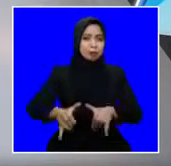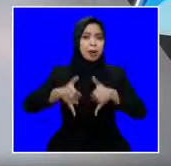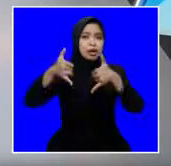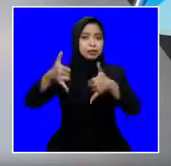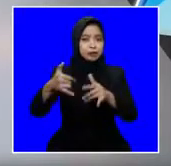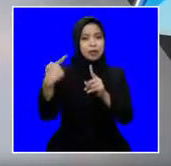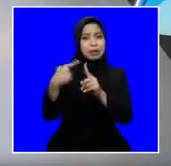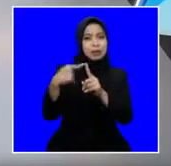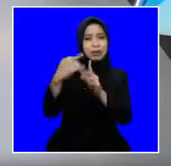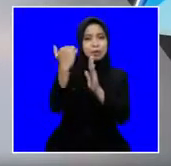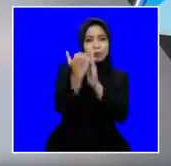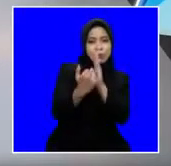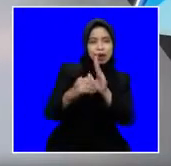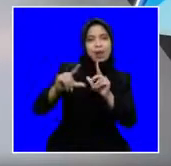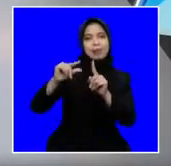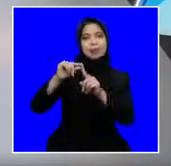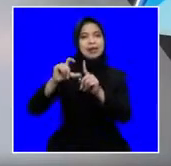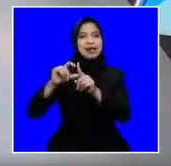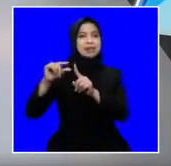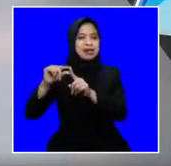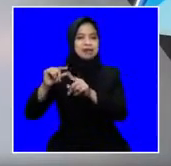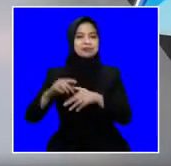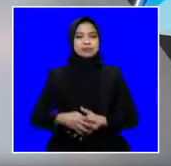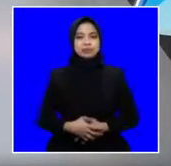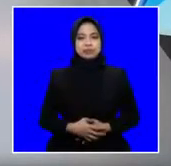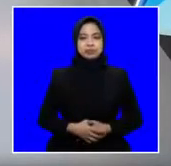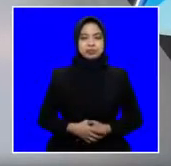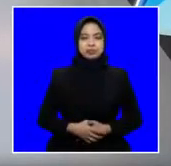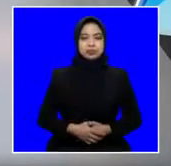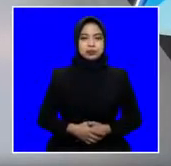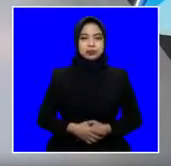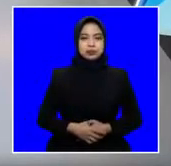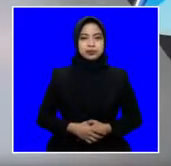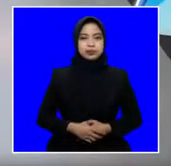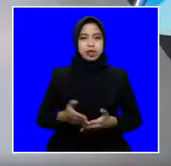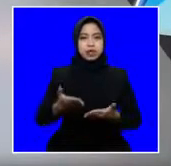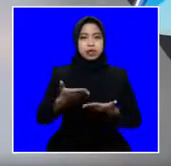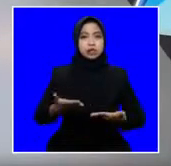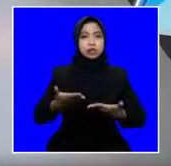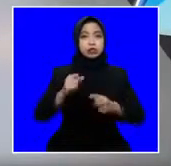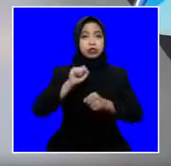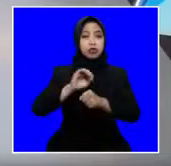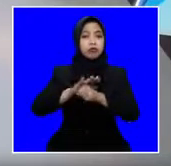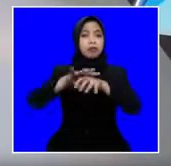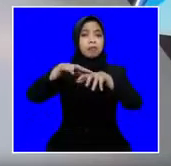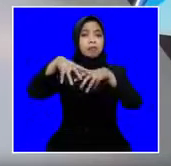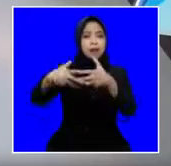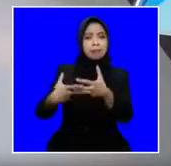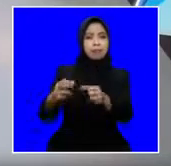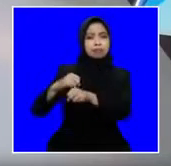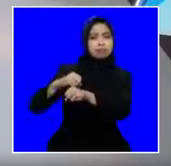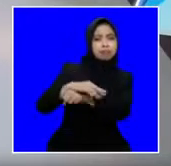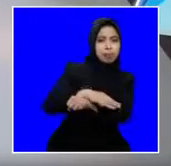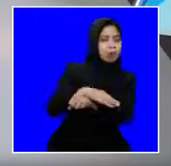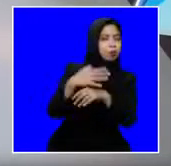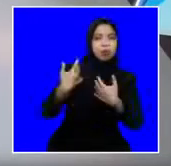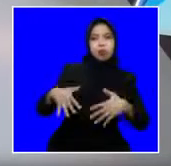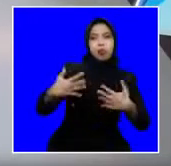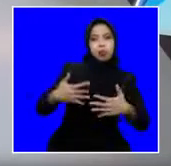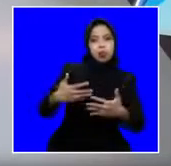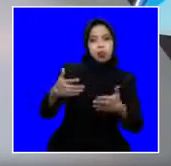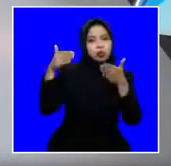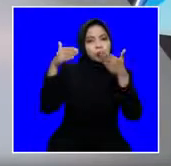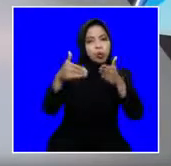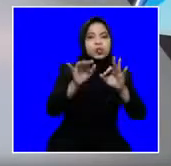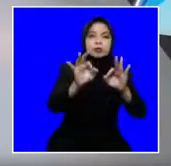beasiswa Lembaga Pengelolaan Dana Pendidikan. Dan pandemi COVID-19 memang telah memberikan pengaruh yang sangat besar terhadap